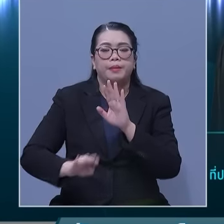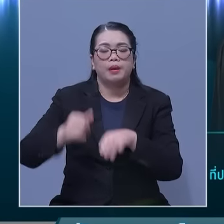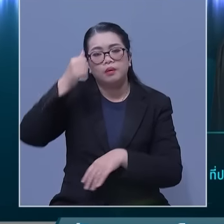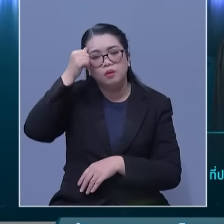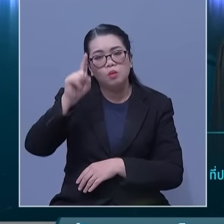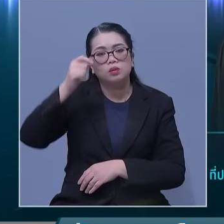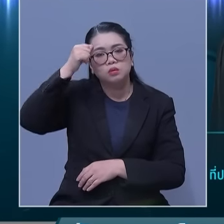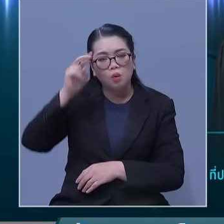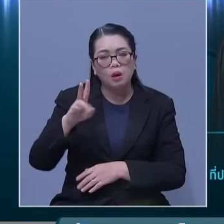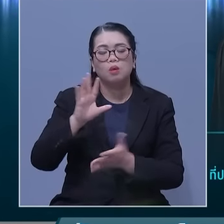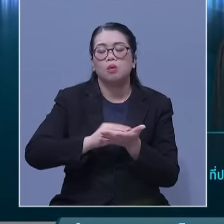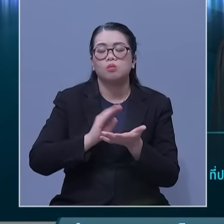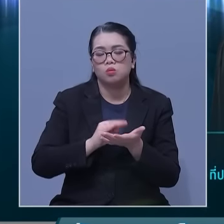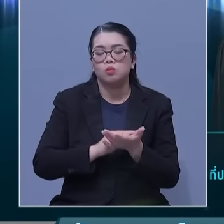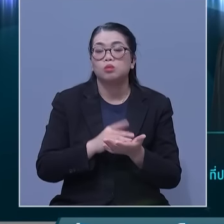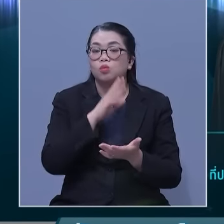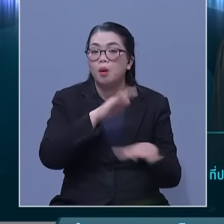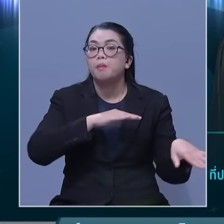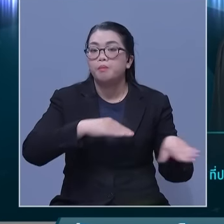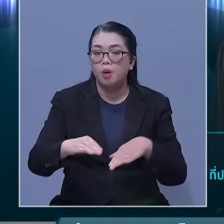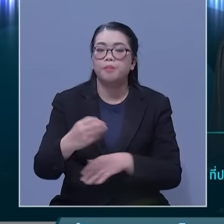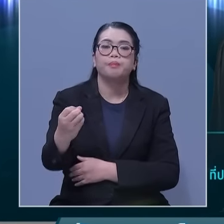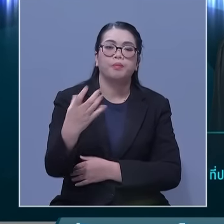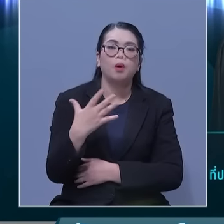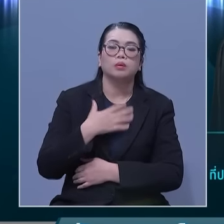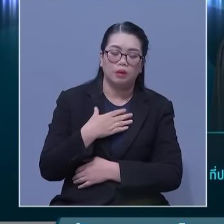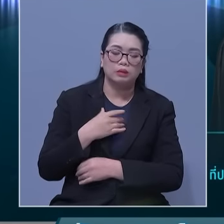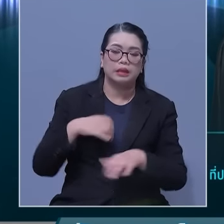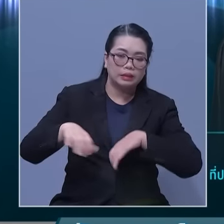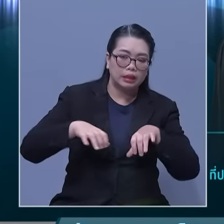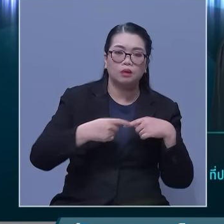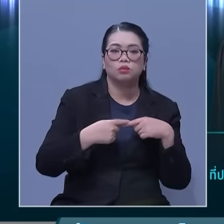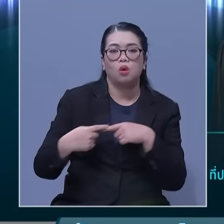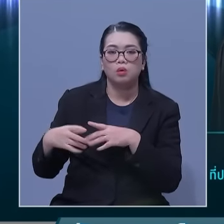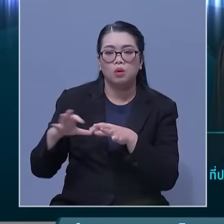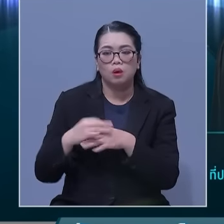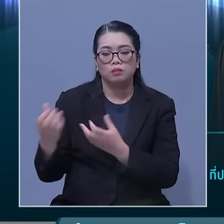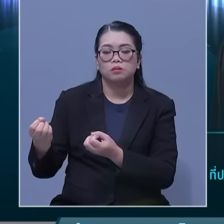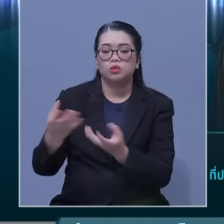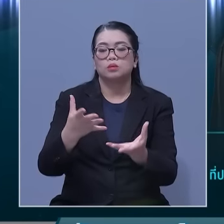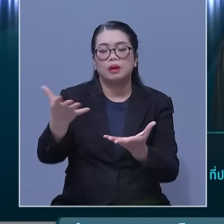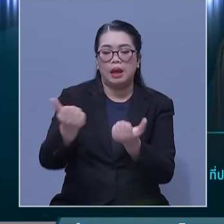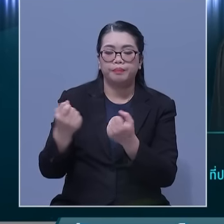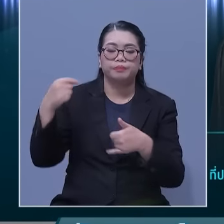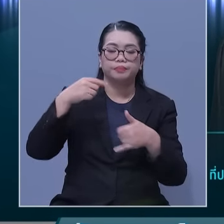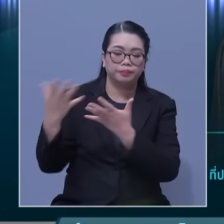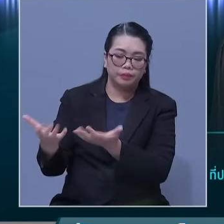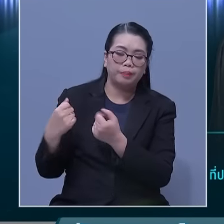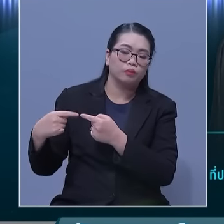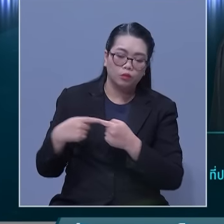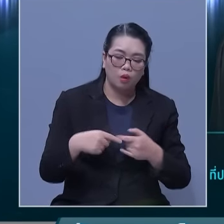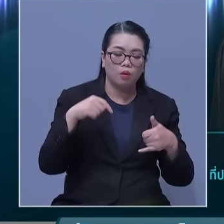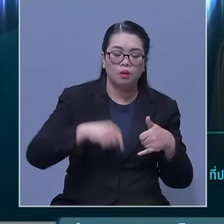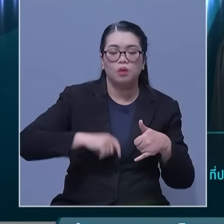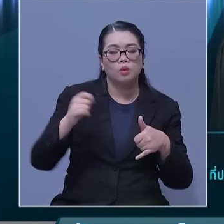ครับผมก็บอกเพว่าเมื่อพร้อมก็แจ้งมาด้วยเราจะได้จัดการในเรื่องของการส่งตัวซึ่งทางกฎหมายเนี่ยทาง